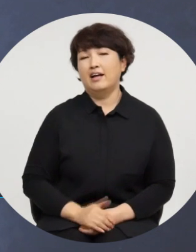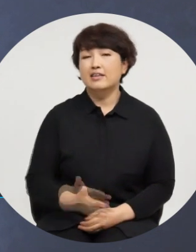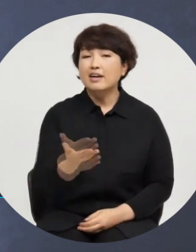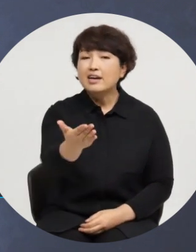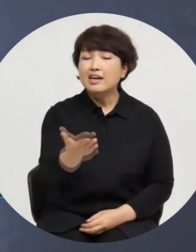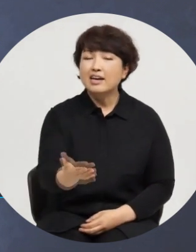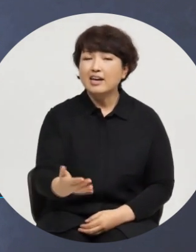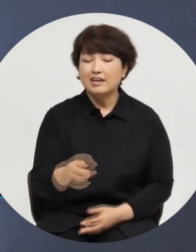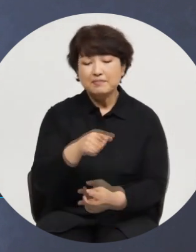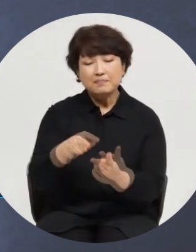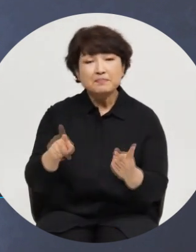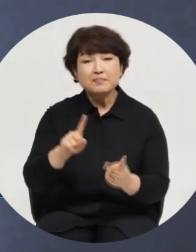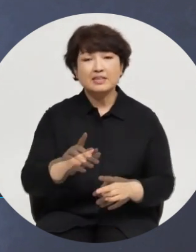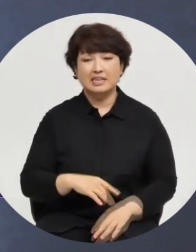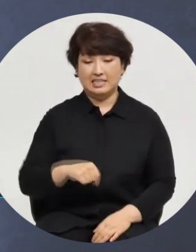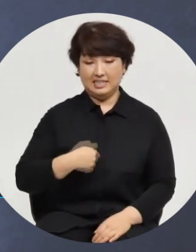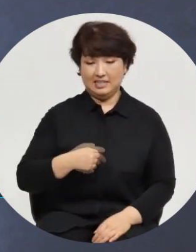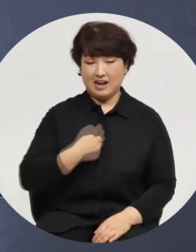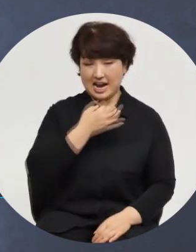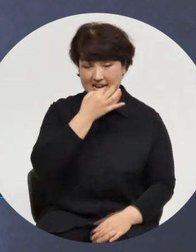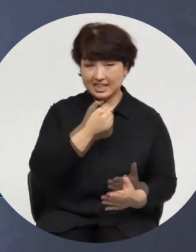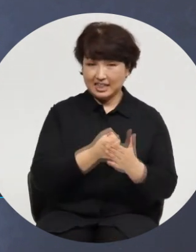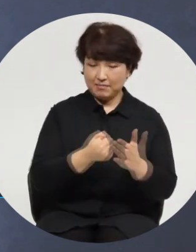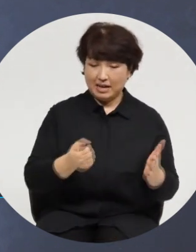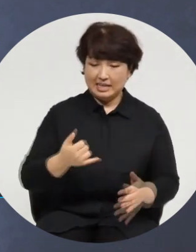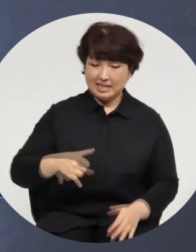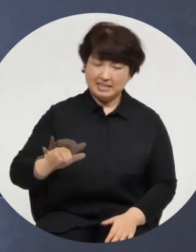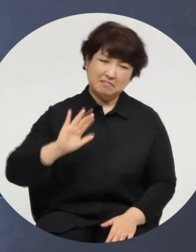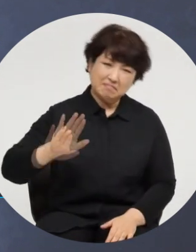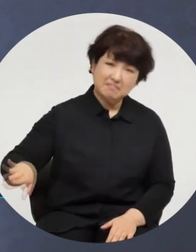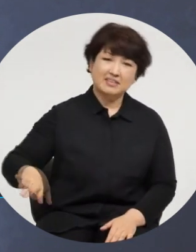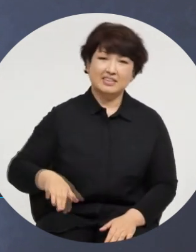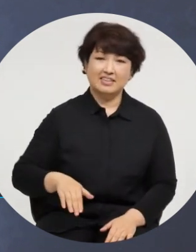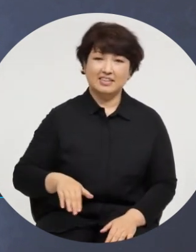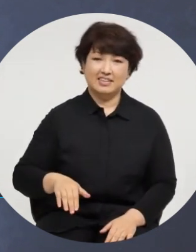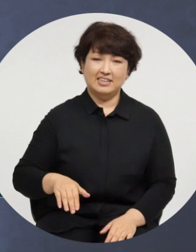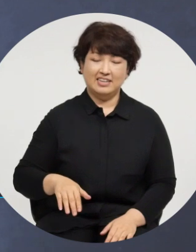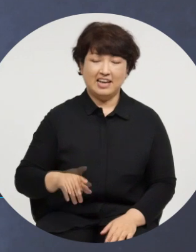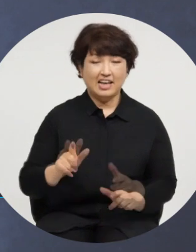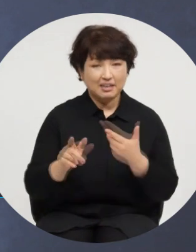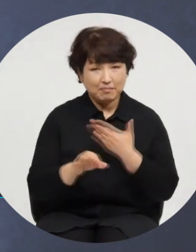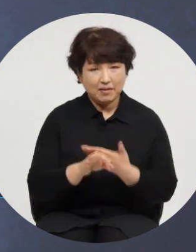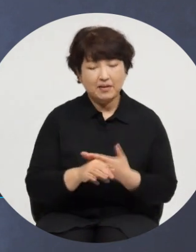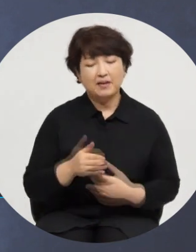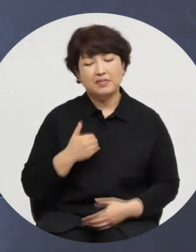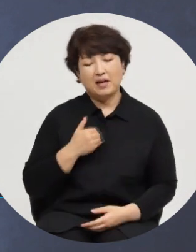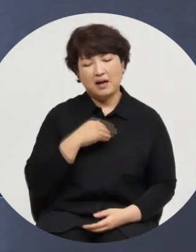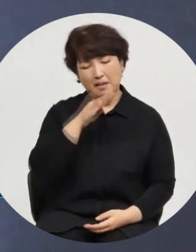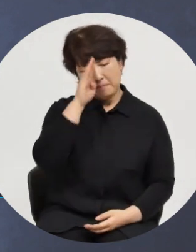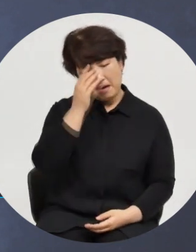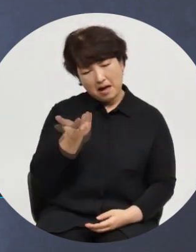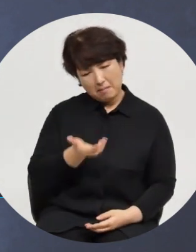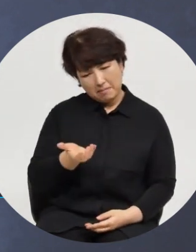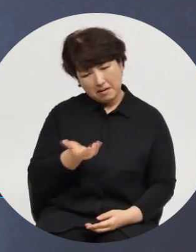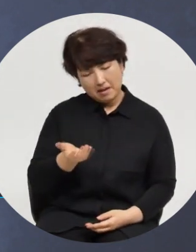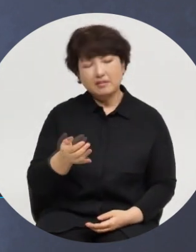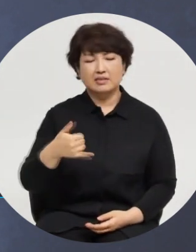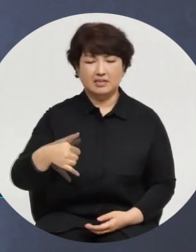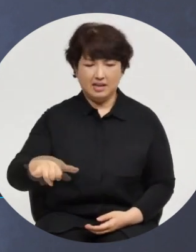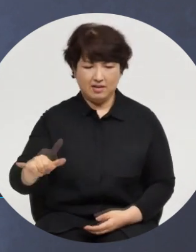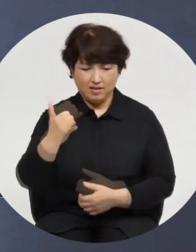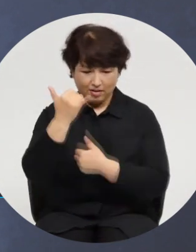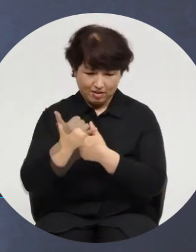특 죽어버린 지났고 그래요 나 자기는 어떻게 자기만 생각하고 자녀들을 생각하는 시 겠어요